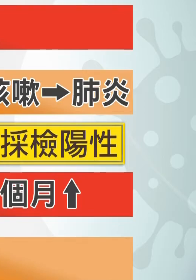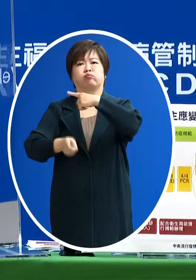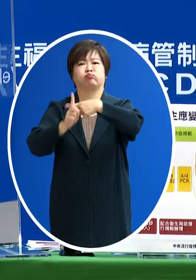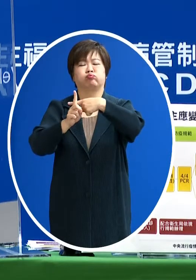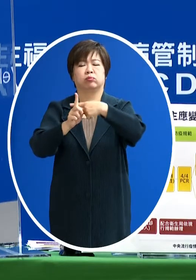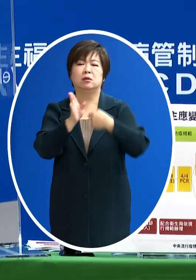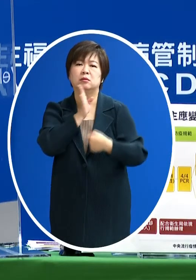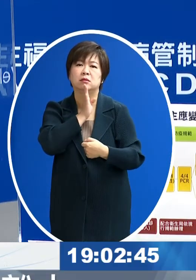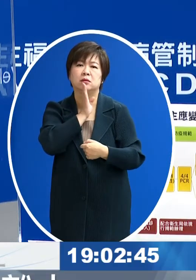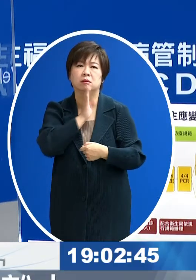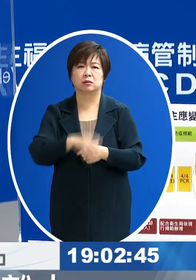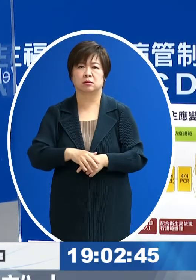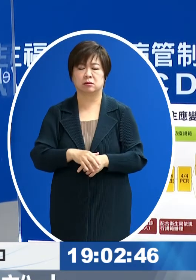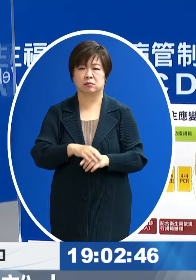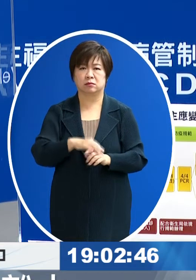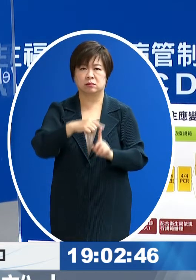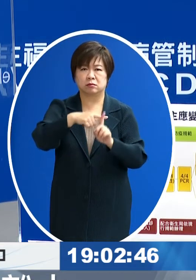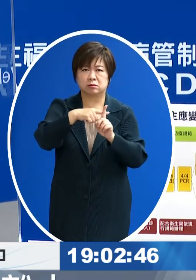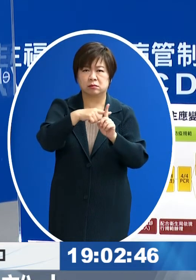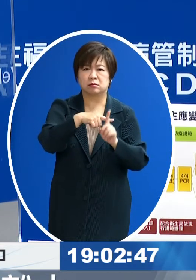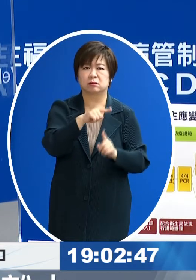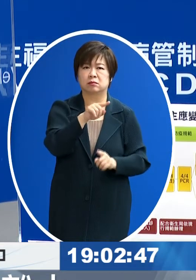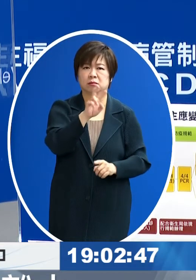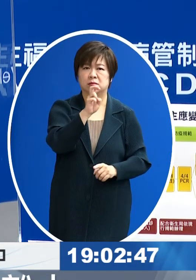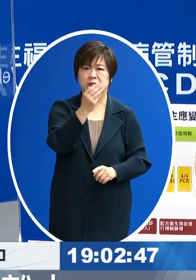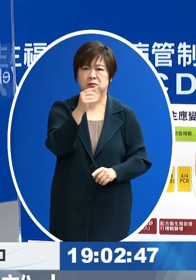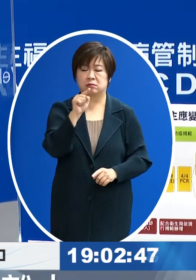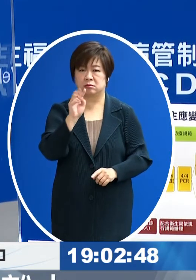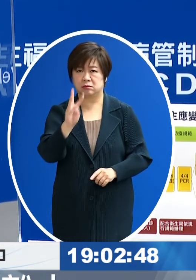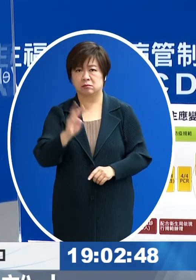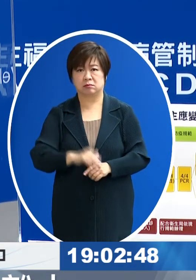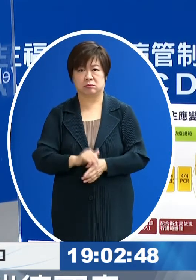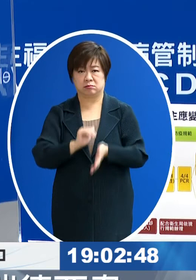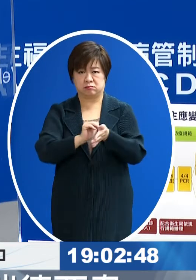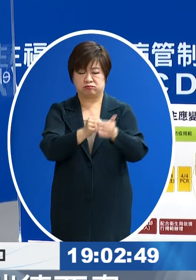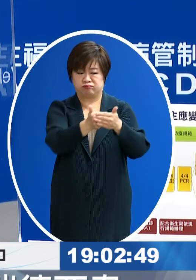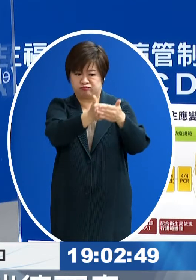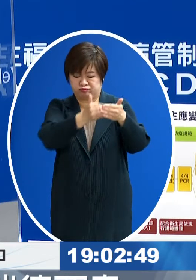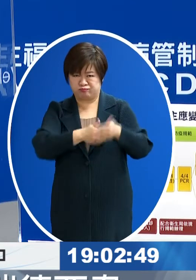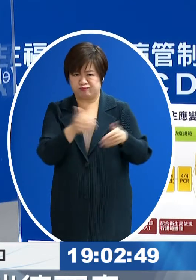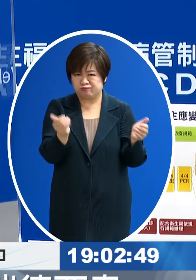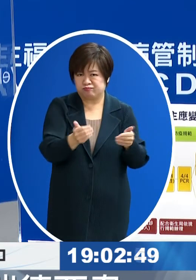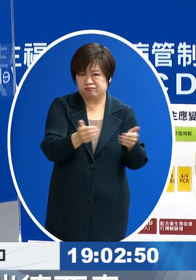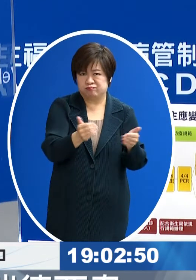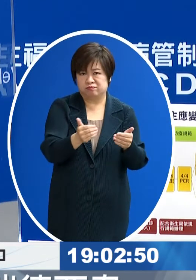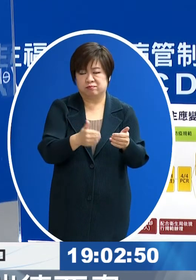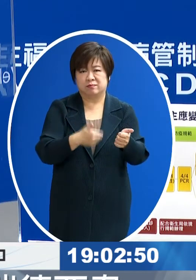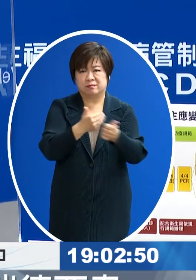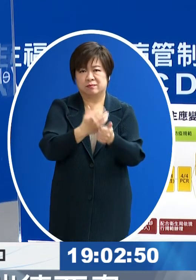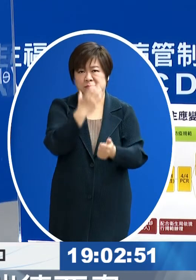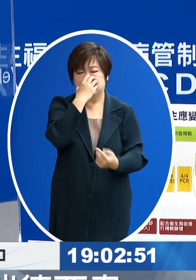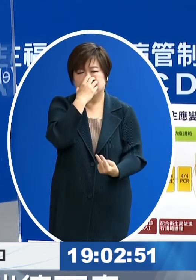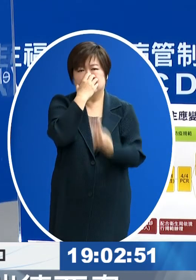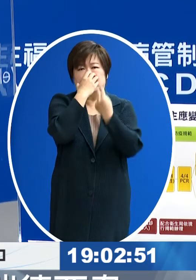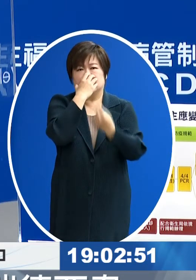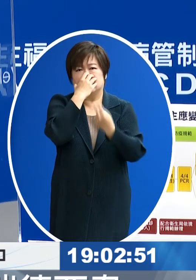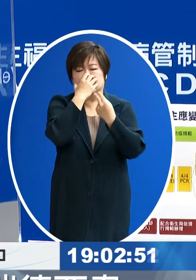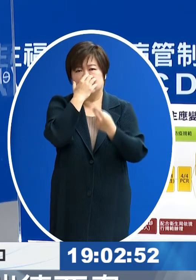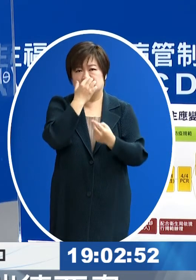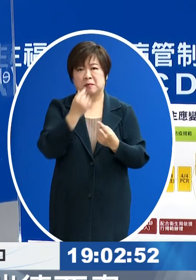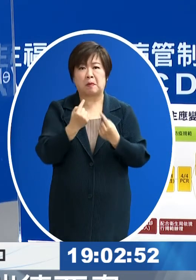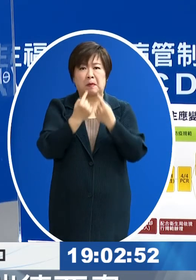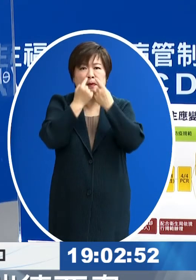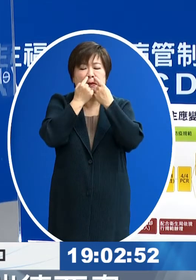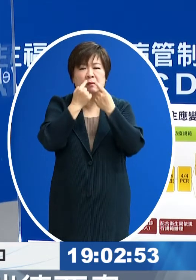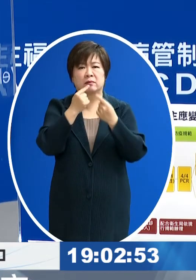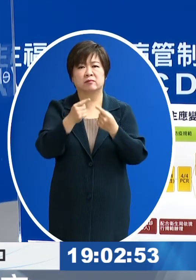史。 他 CT 值是29.3，那住院隔离中，那使用氧气的鼻管，并接受